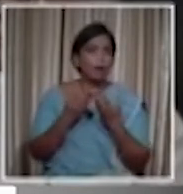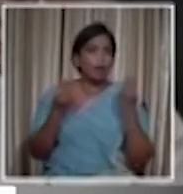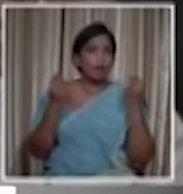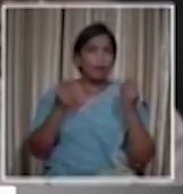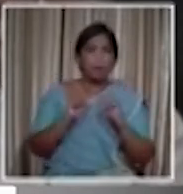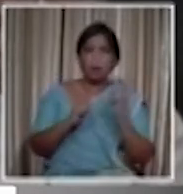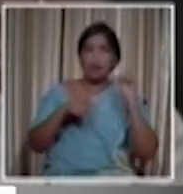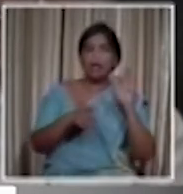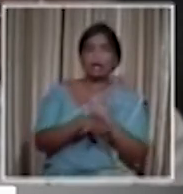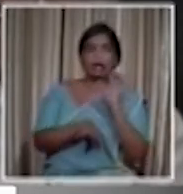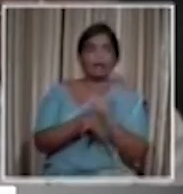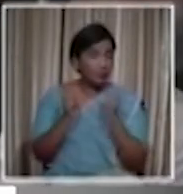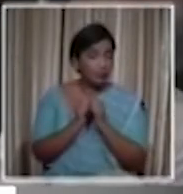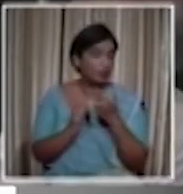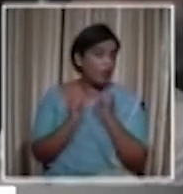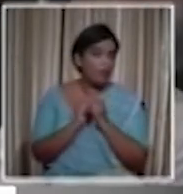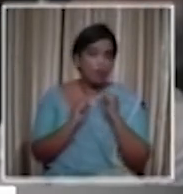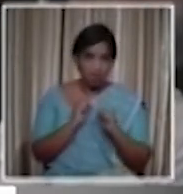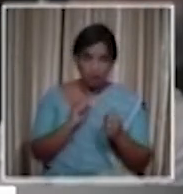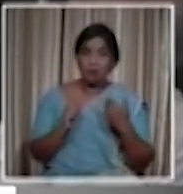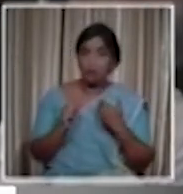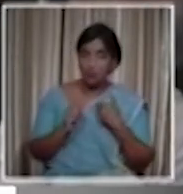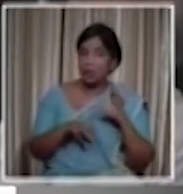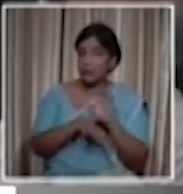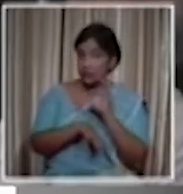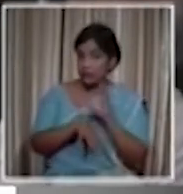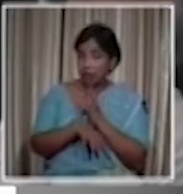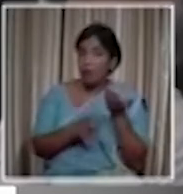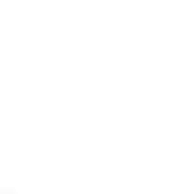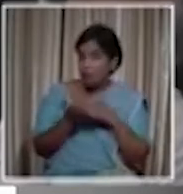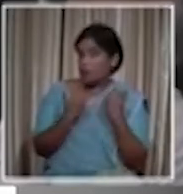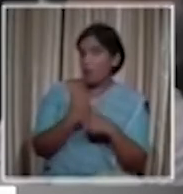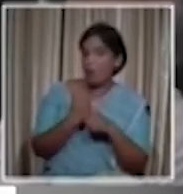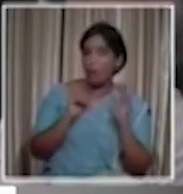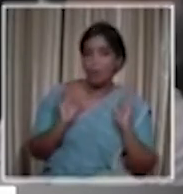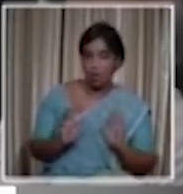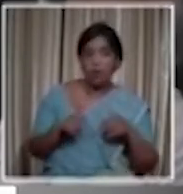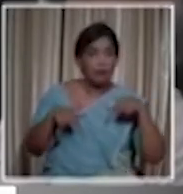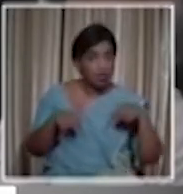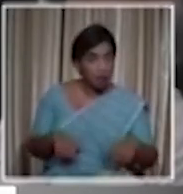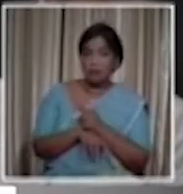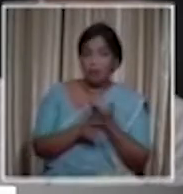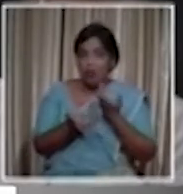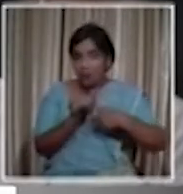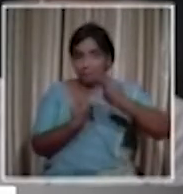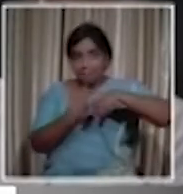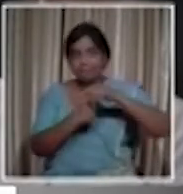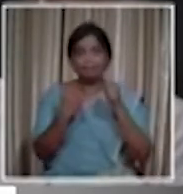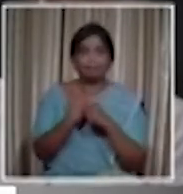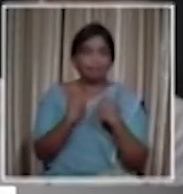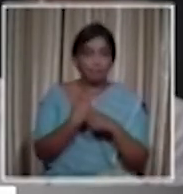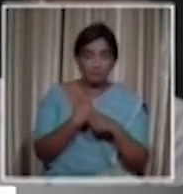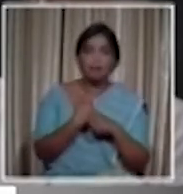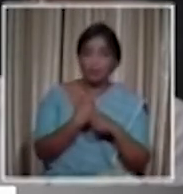කම්පියුටරයක් වගේ වැඩ කරන්නේ නැහැ. අපි මේ කම්පියුටරේ යලි සාදාගත යුතුයි. දැන් අපි කරන්නේ අන්නේ වැඩේ. අතුරු අය මගින්